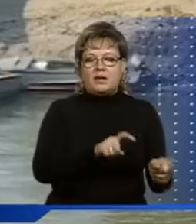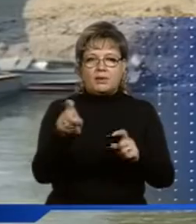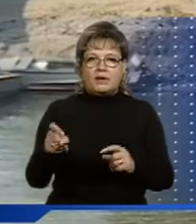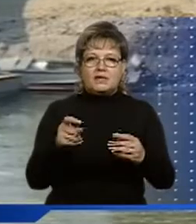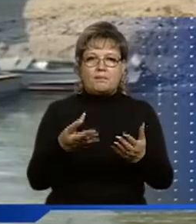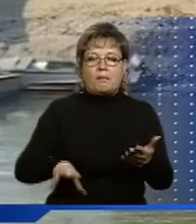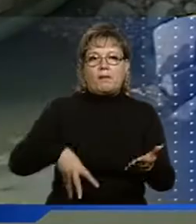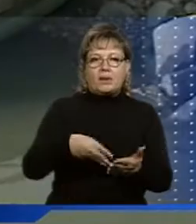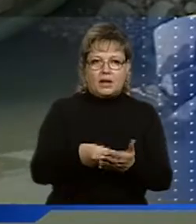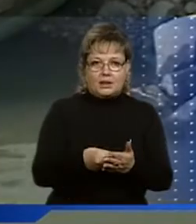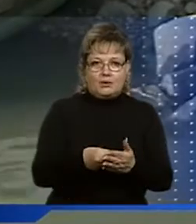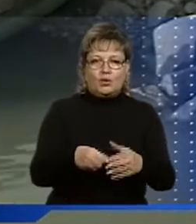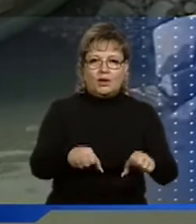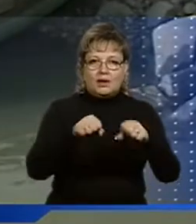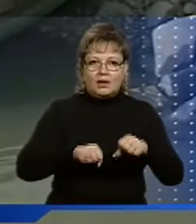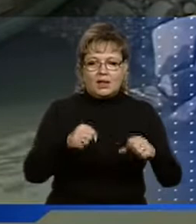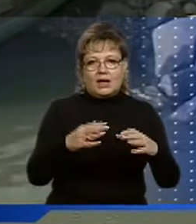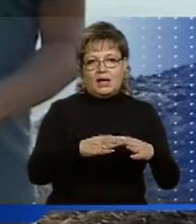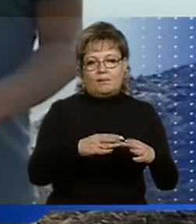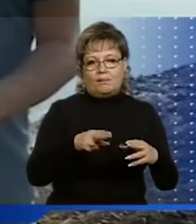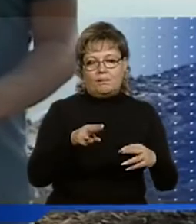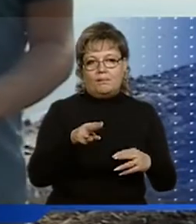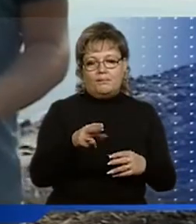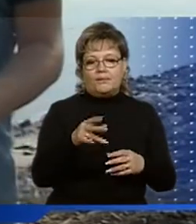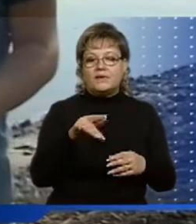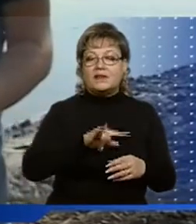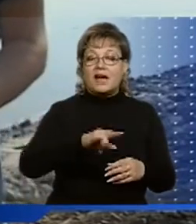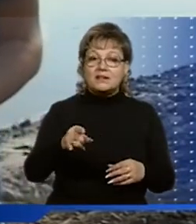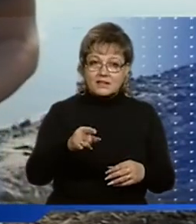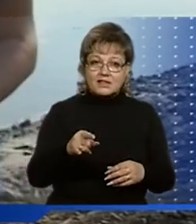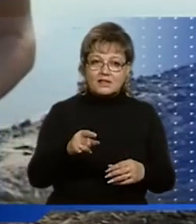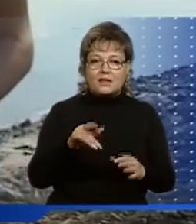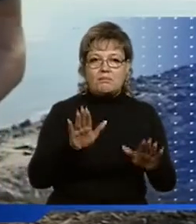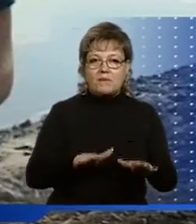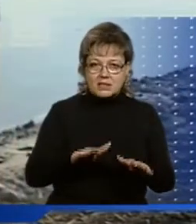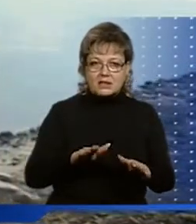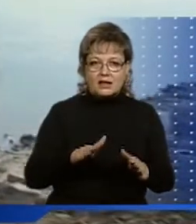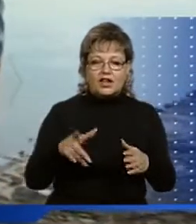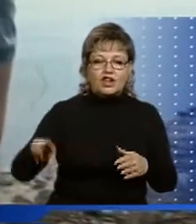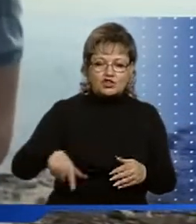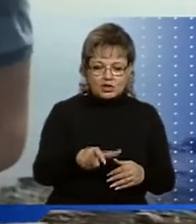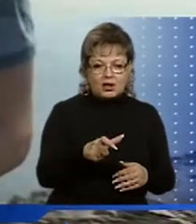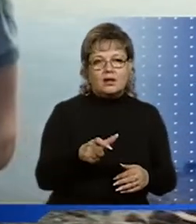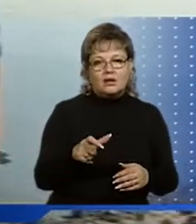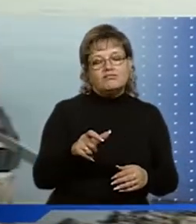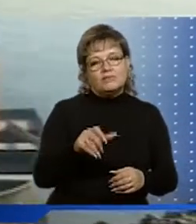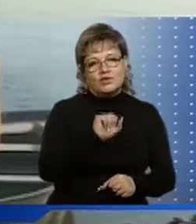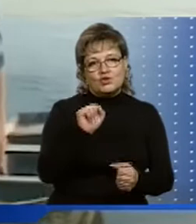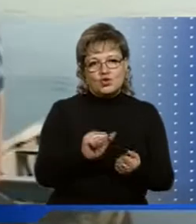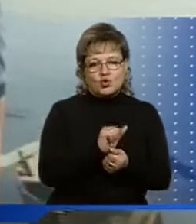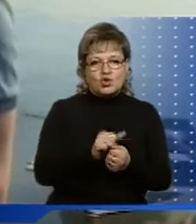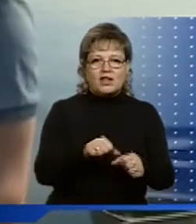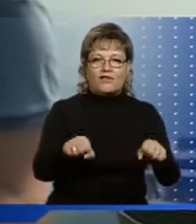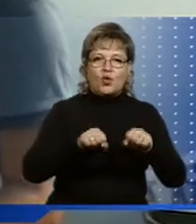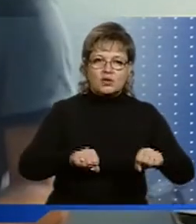по платному понтонному мосту или на лодках. Местные речные таксисты сушат весла. С появлением нового моста через Ерек